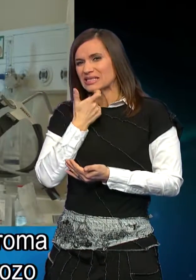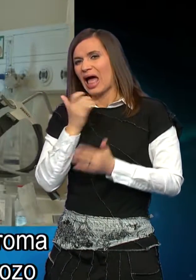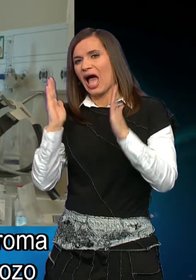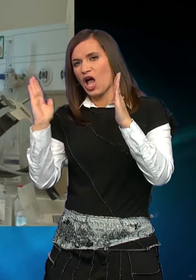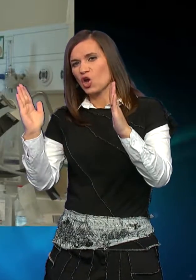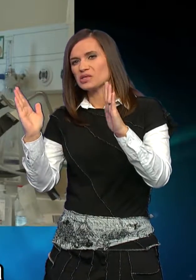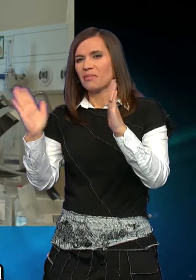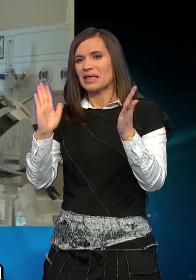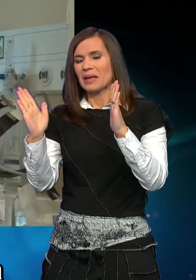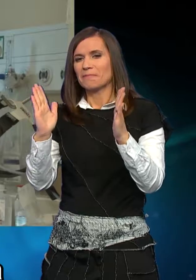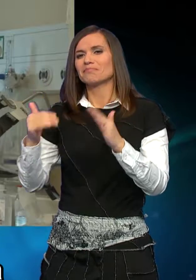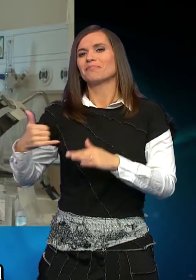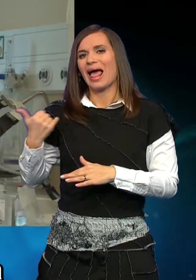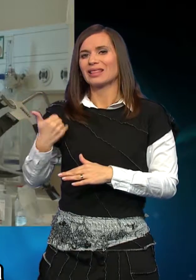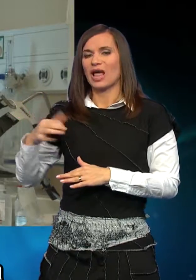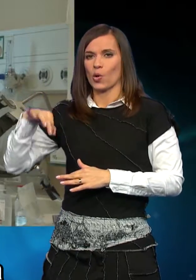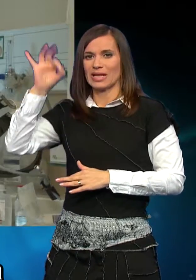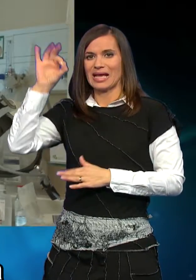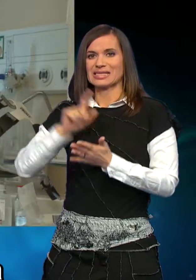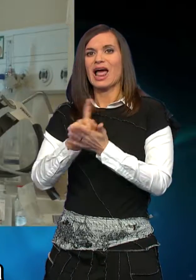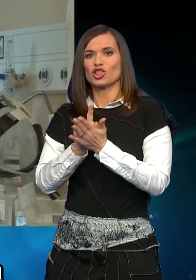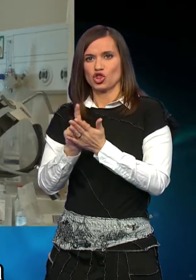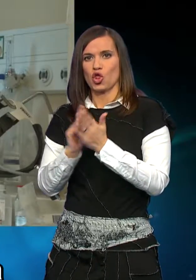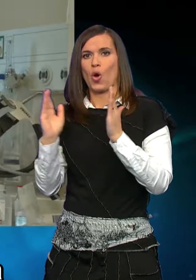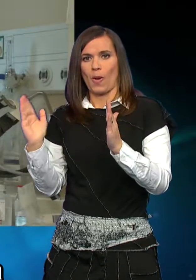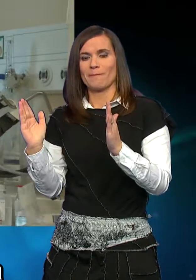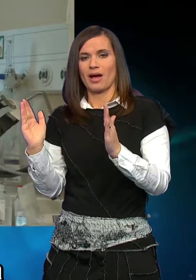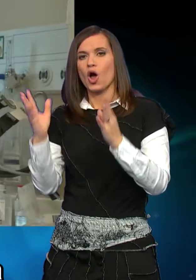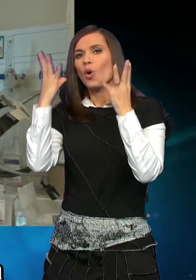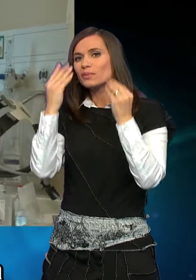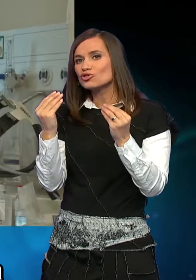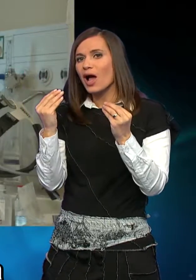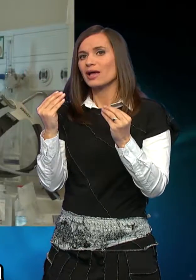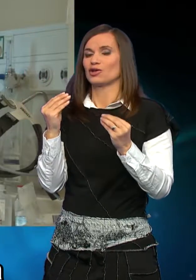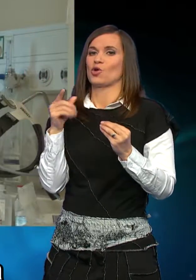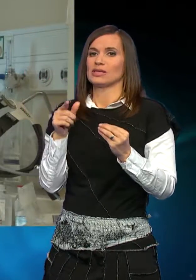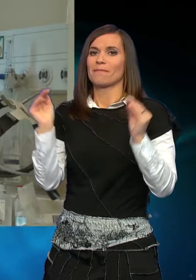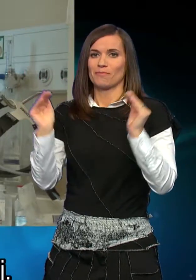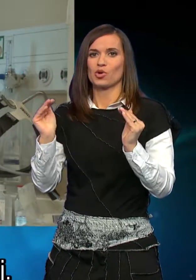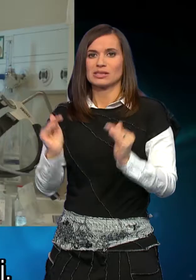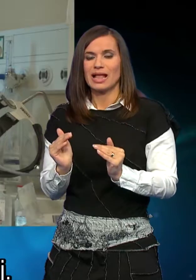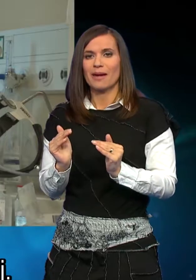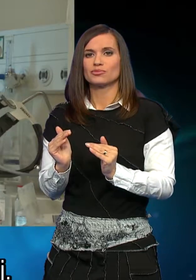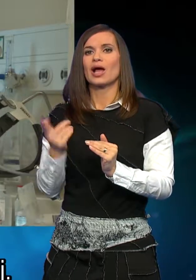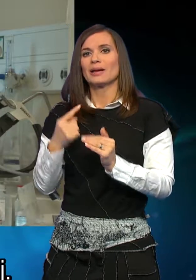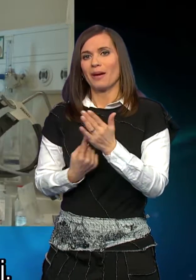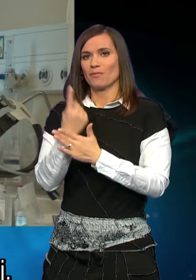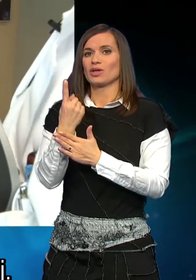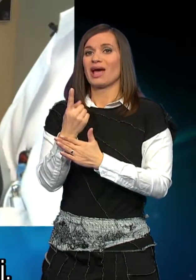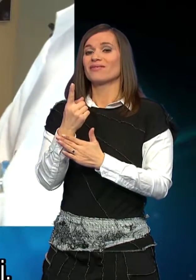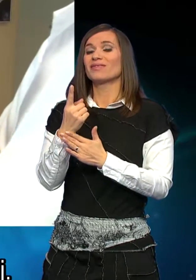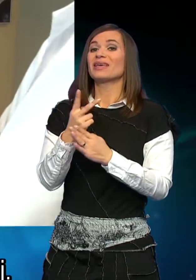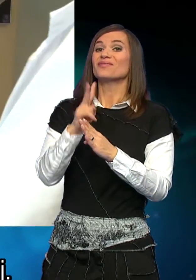v mladi odrasli dobi in običajno se poslabša ali sploh pojavi v in